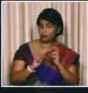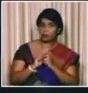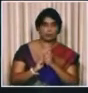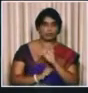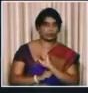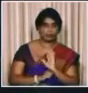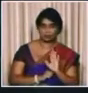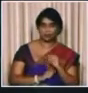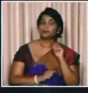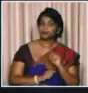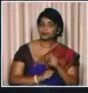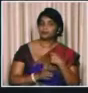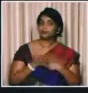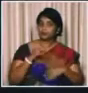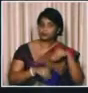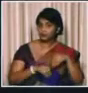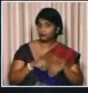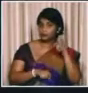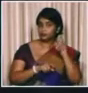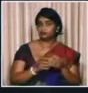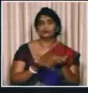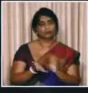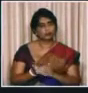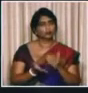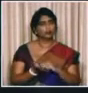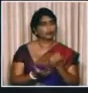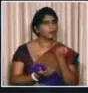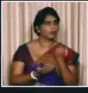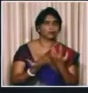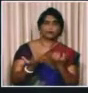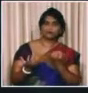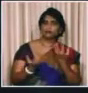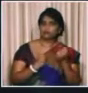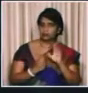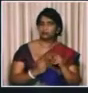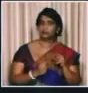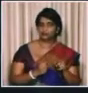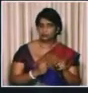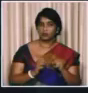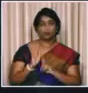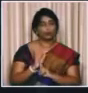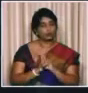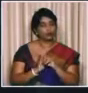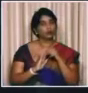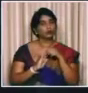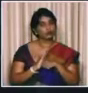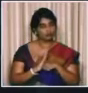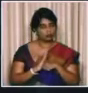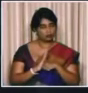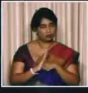නොවේ. අපේ දේශපාලකයන් විසින් විටින් විට බලය අත්පත් කර ගැනීම සඳහා උතුරෙත්